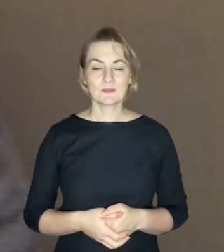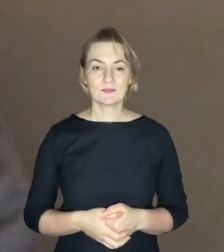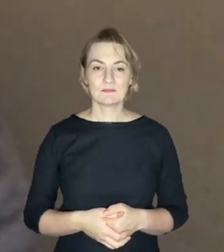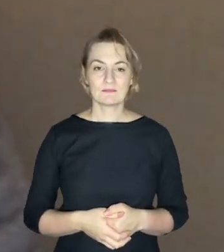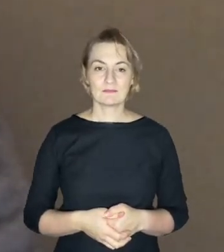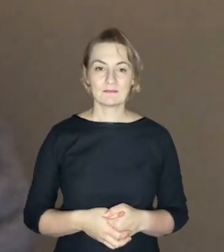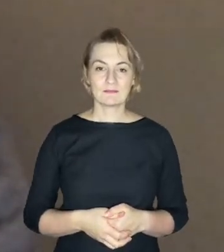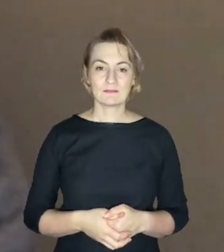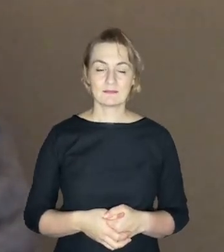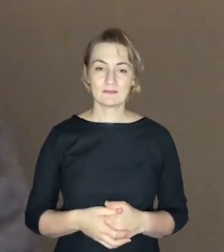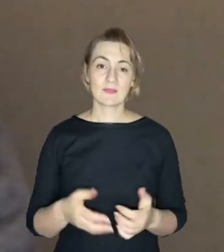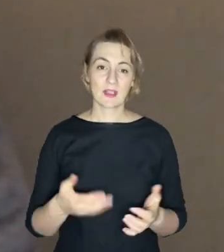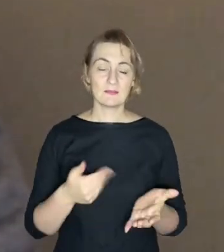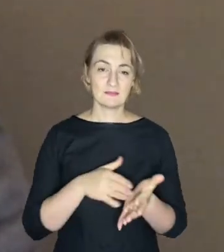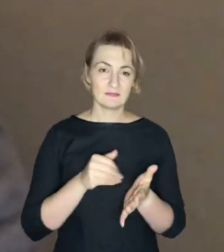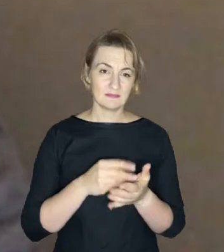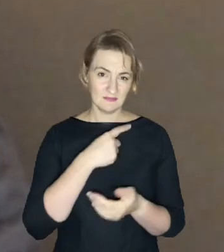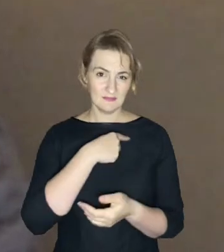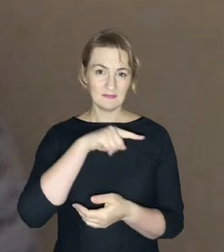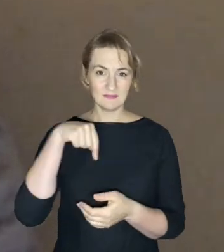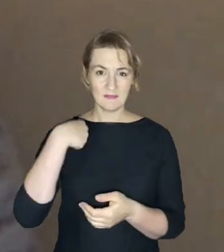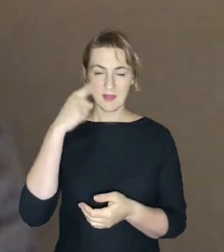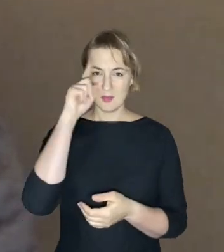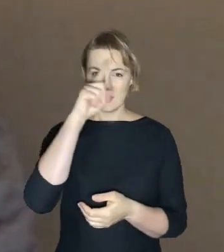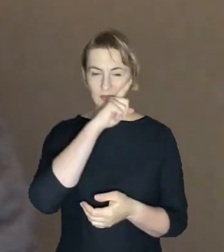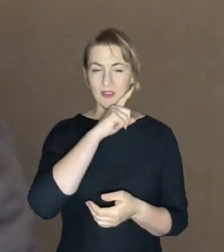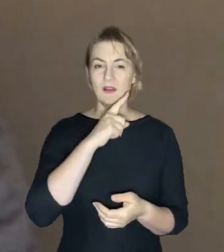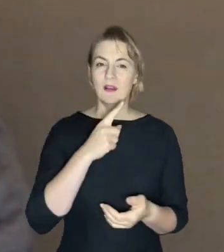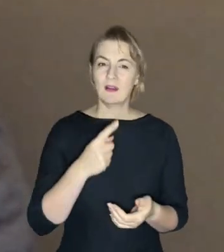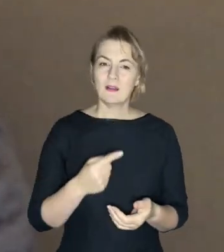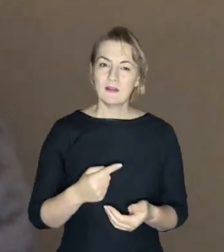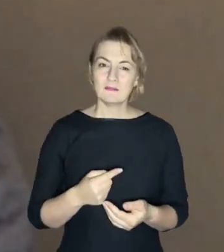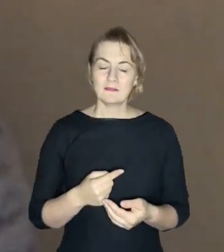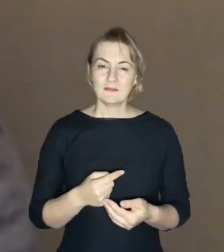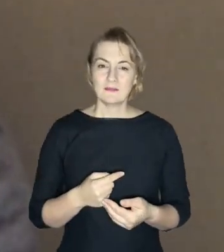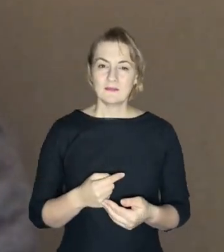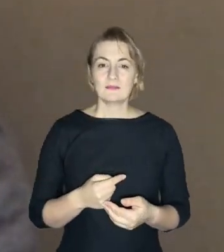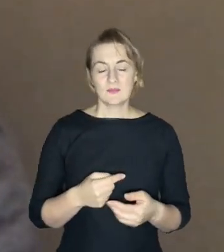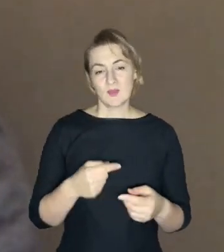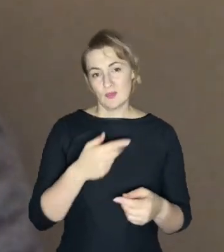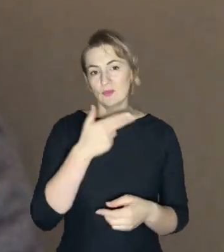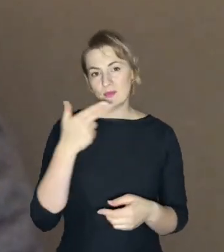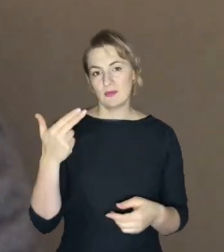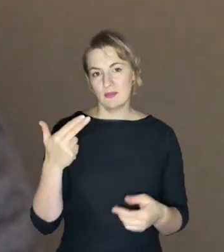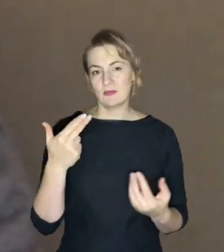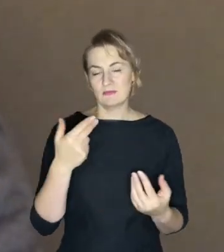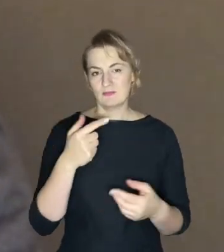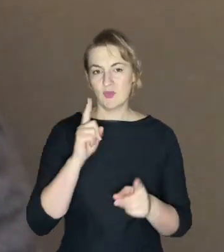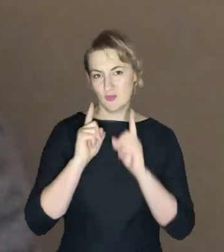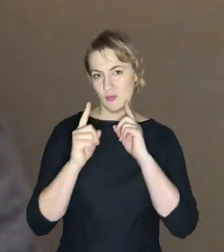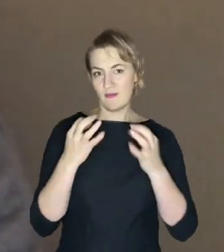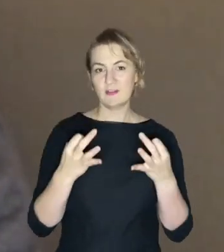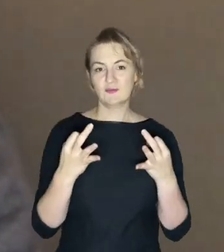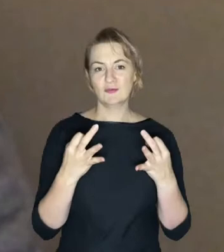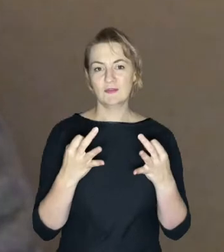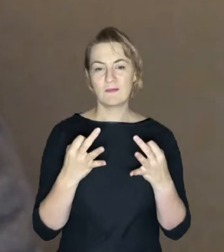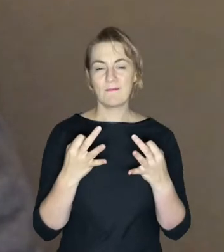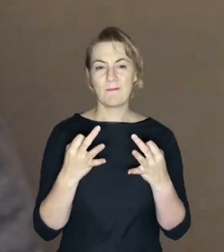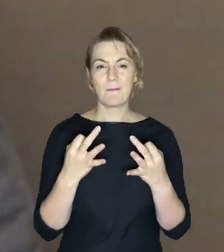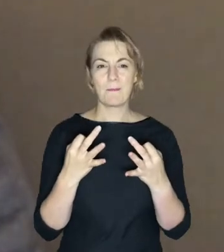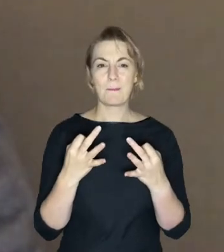w ogóle, my ludzie sobie, bo to było, miało, jest tematem też naszej rozmowy, jak rozumiem, my